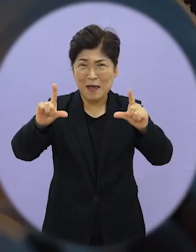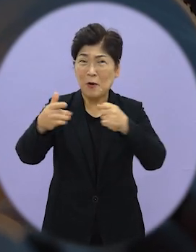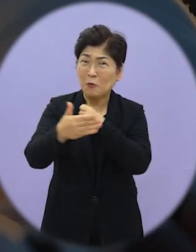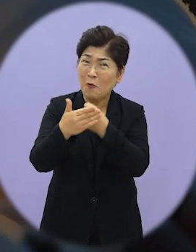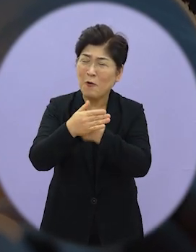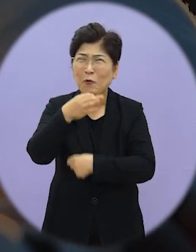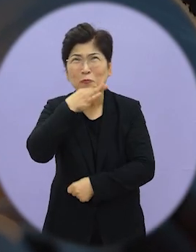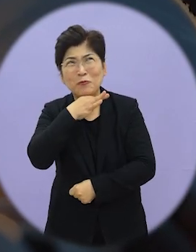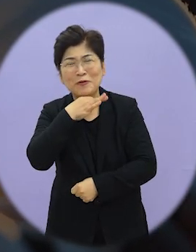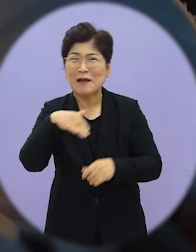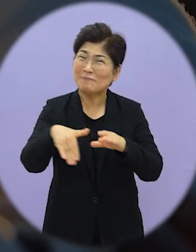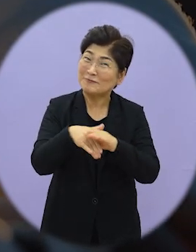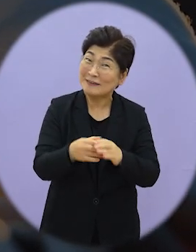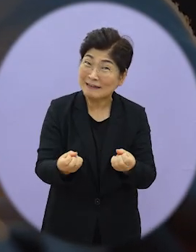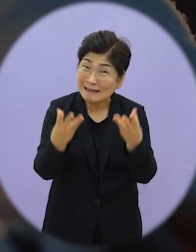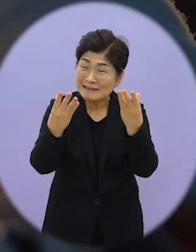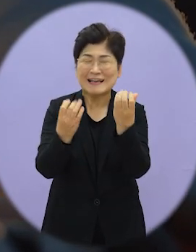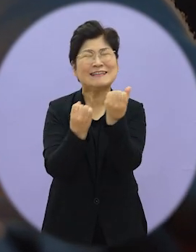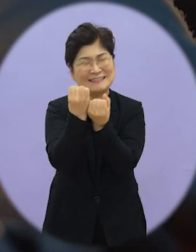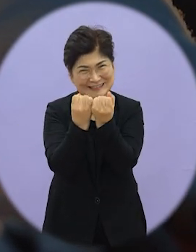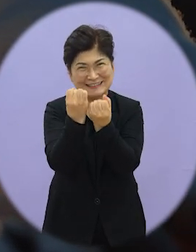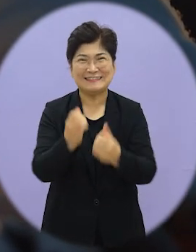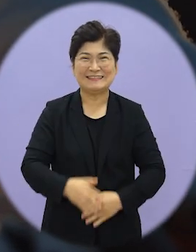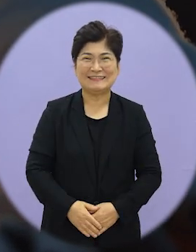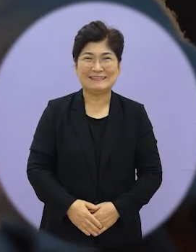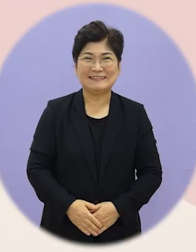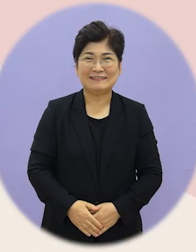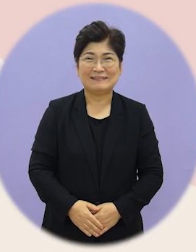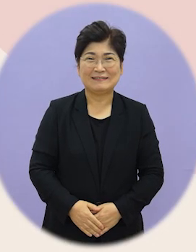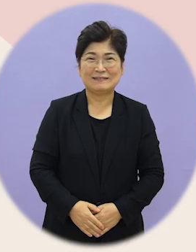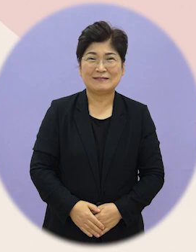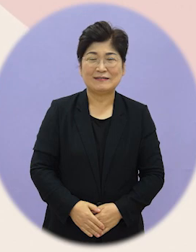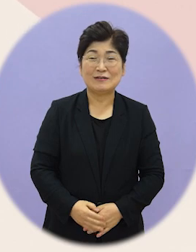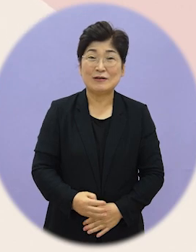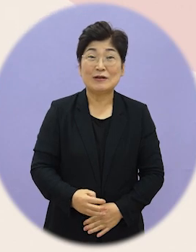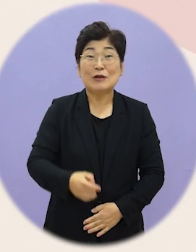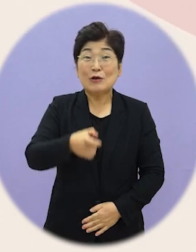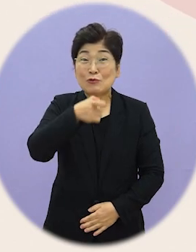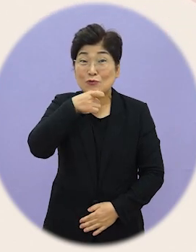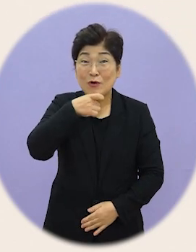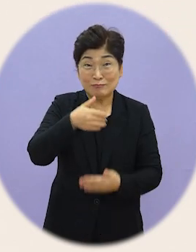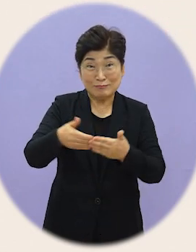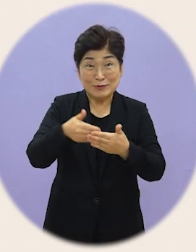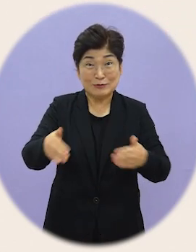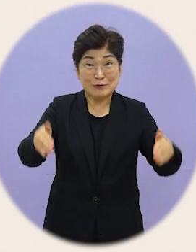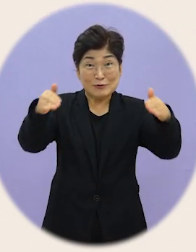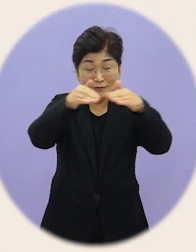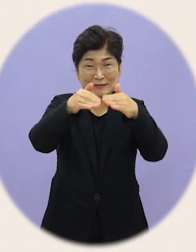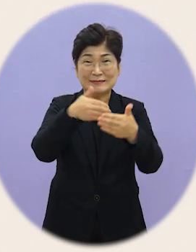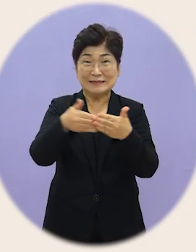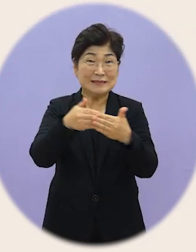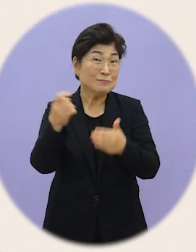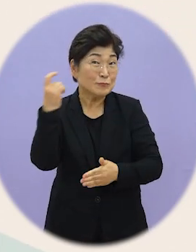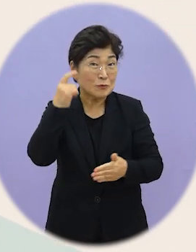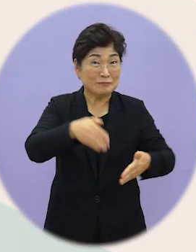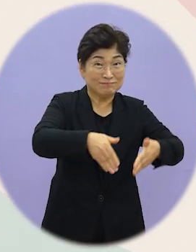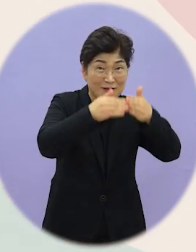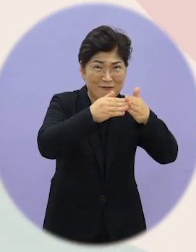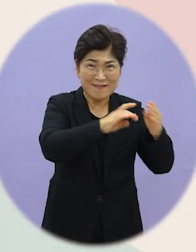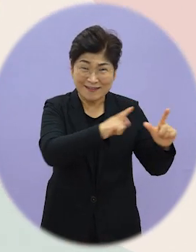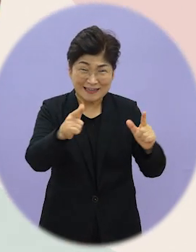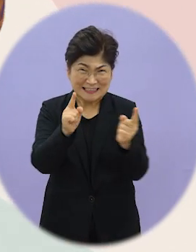시작하며 나에게 응원이 되는 문화 행사들을 소개합니다. 경기 수원시립미술관에서는 마당,